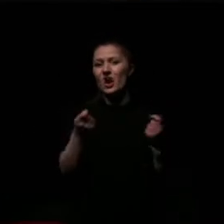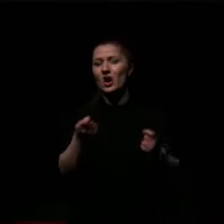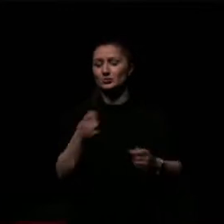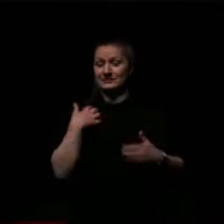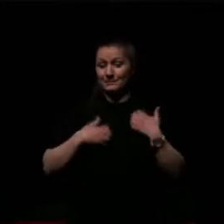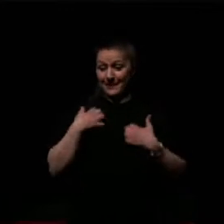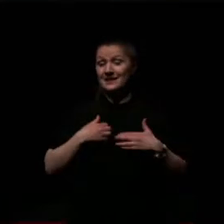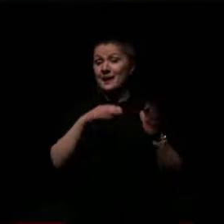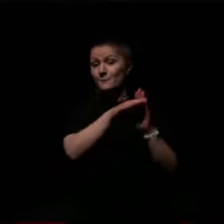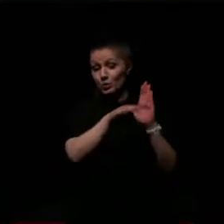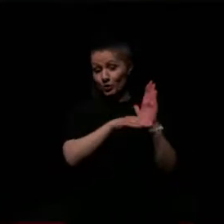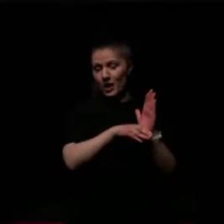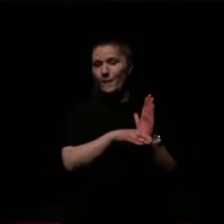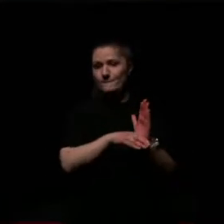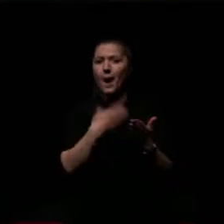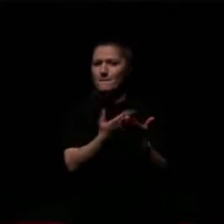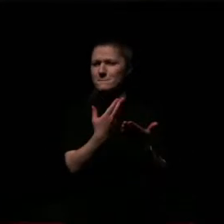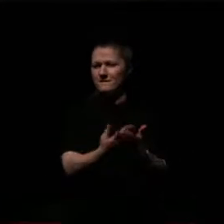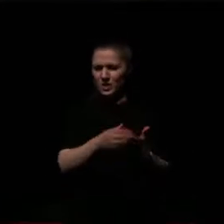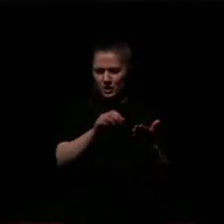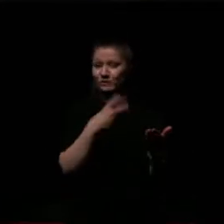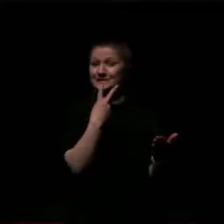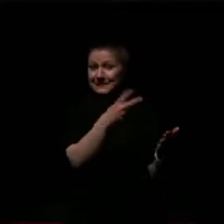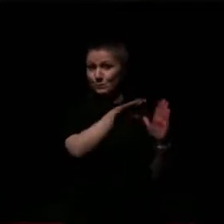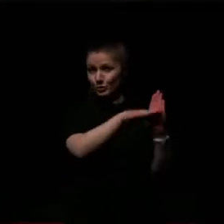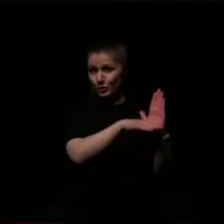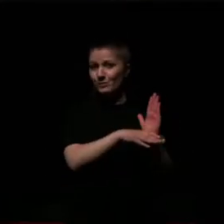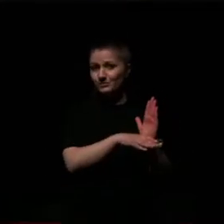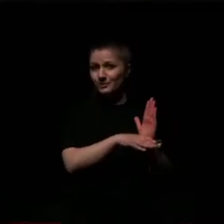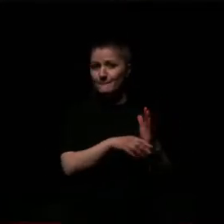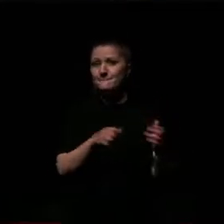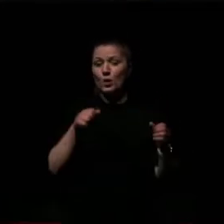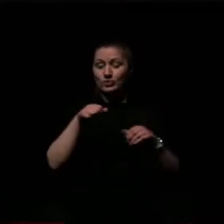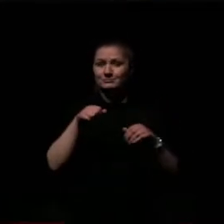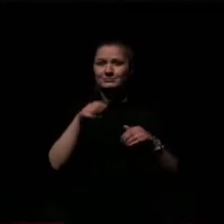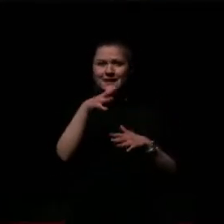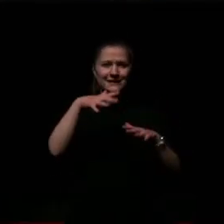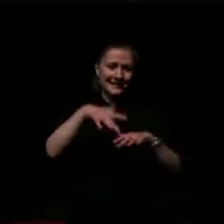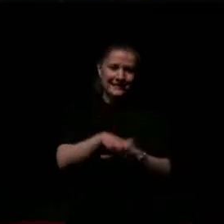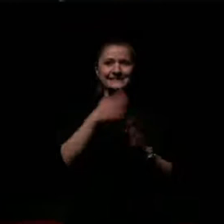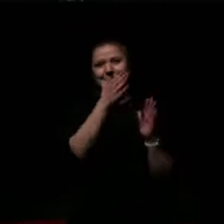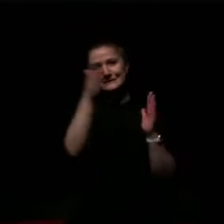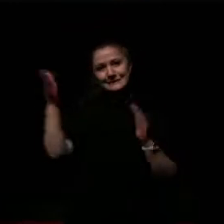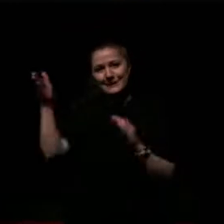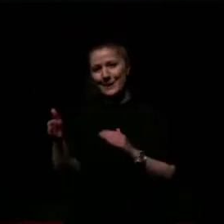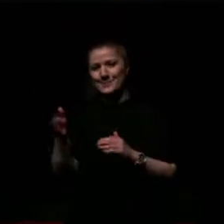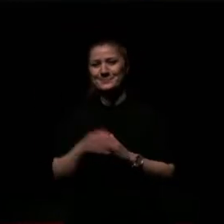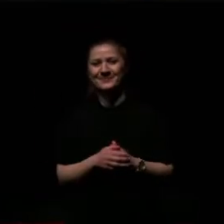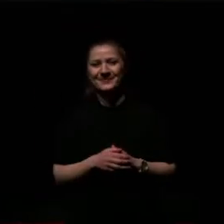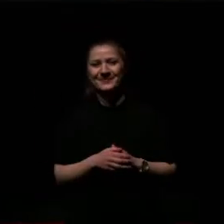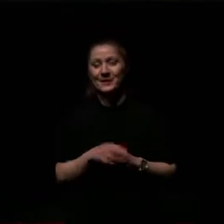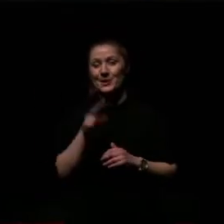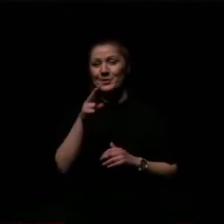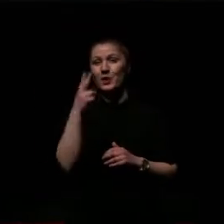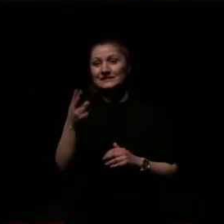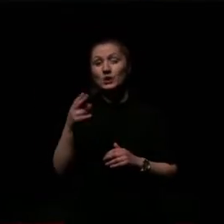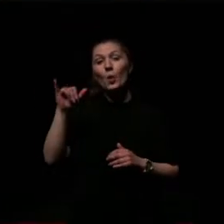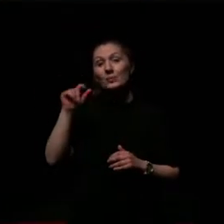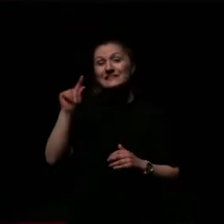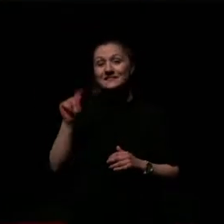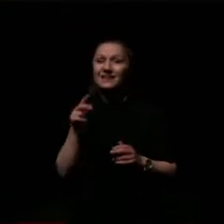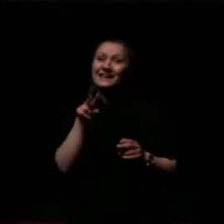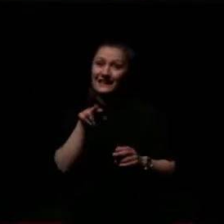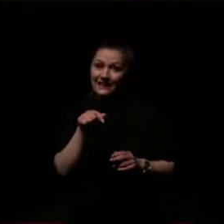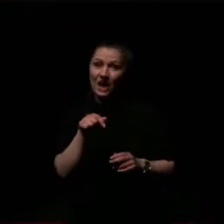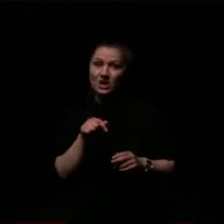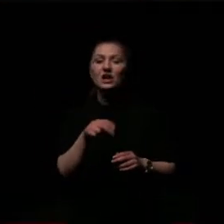å sjekke det ut. Det ligger ute på nettsidene deres. Selv om ISFIT går digitalt, så holder fremdeles samfunnet åpne, og det vil være